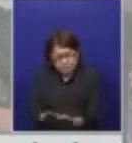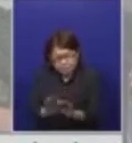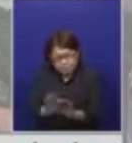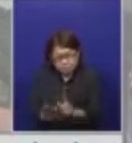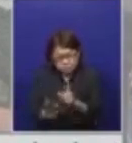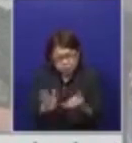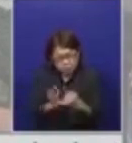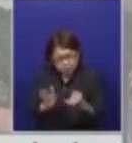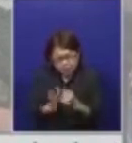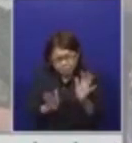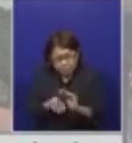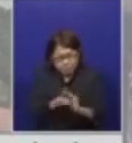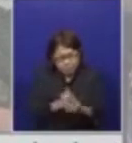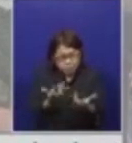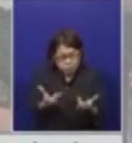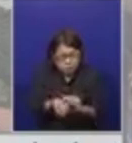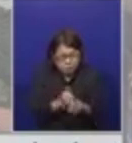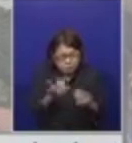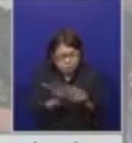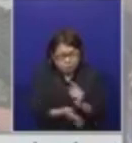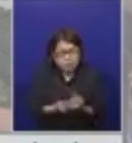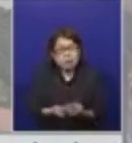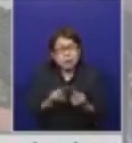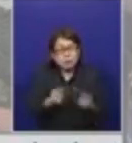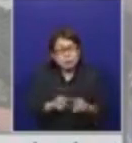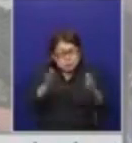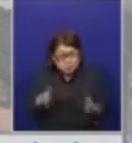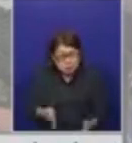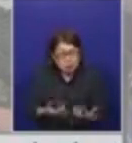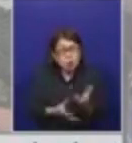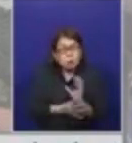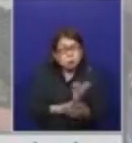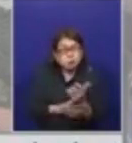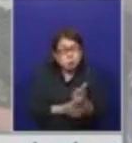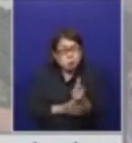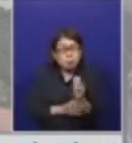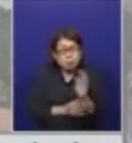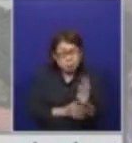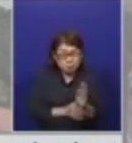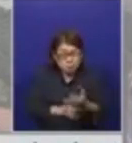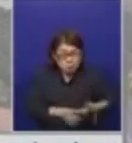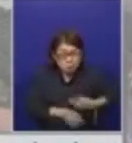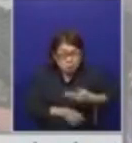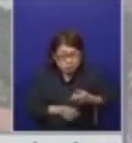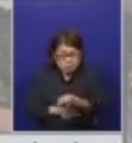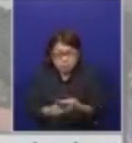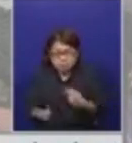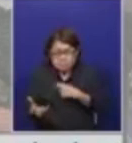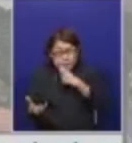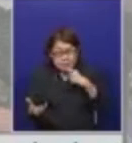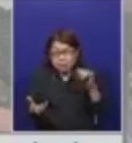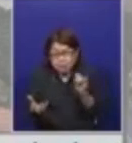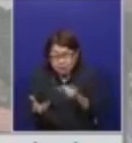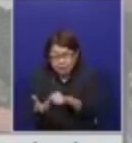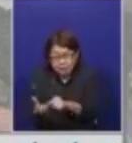ฑ์นะครับยกตัวอย่างอาจจะเป็นเครื่องอบอัจฉริยะนะครับที่สามารถปรับความชื้นอุณหภูมิน